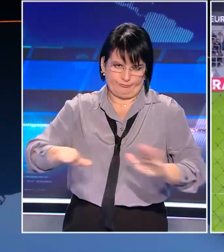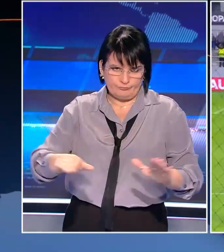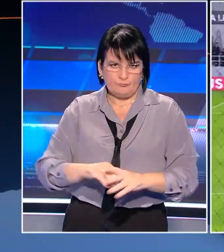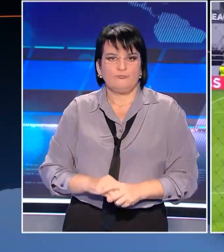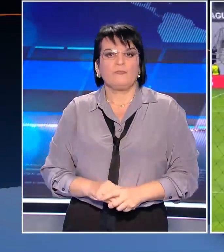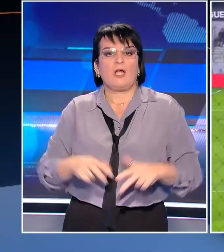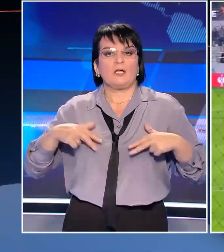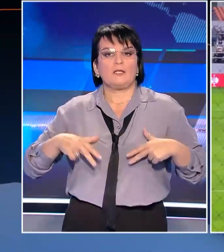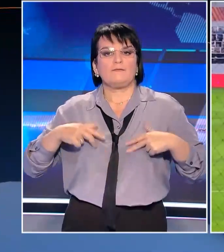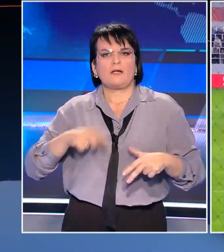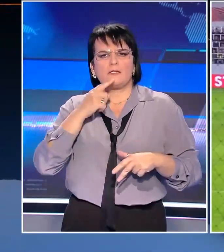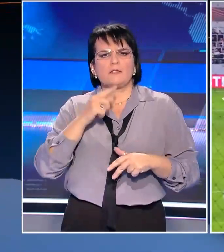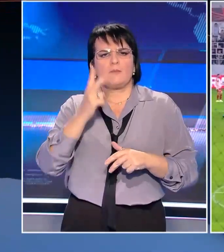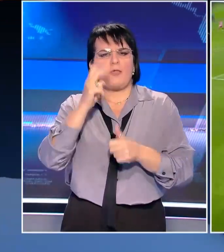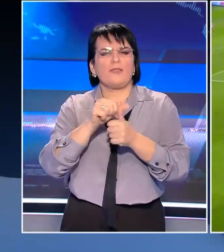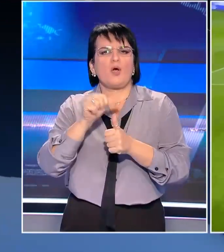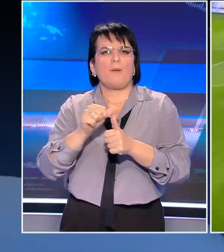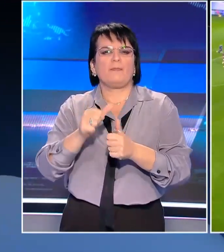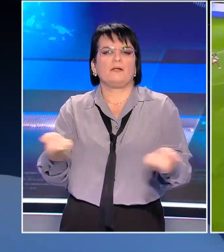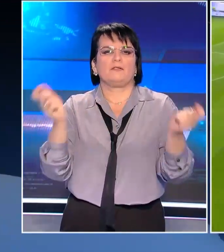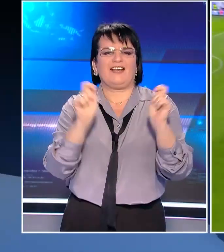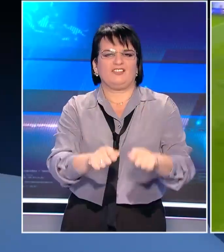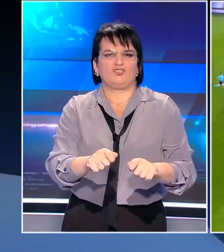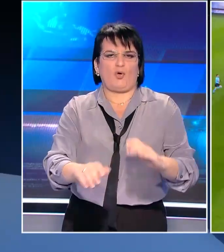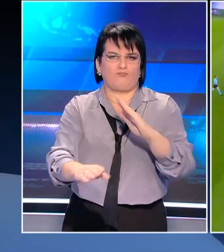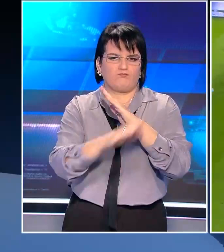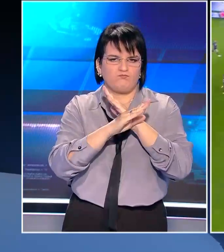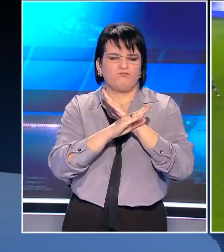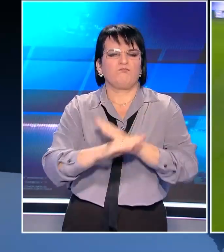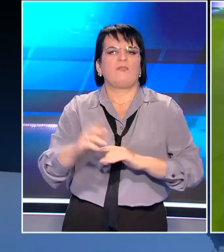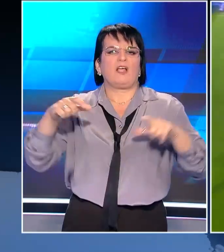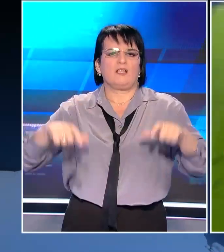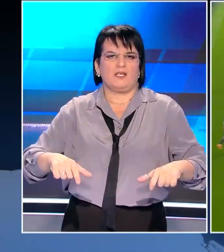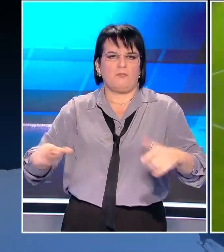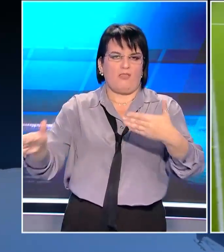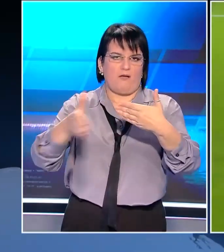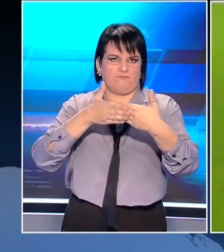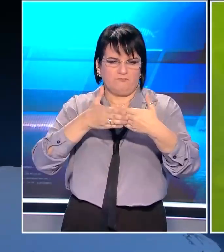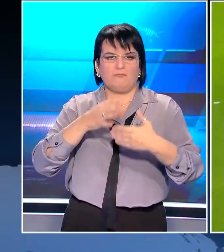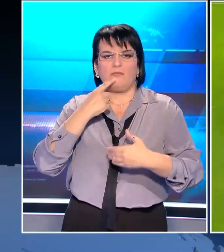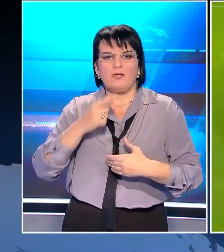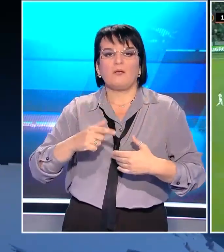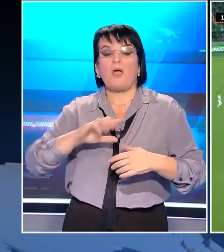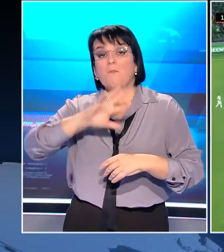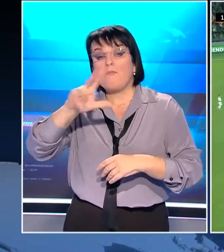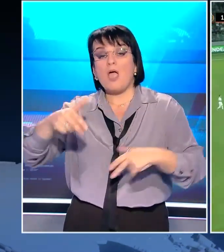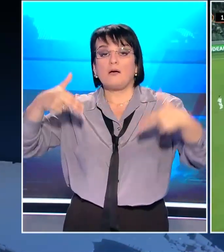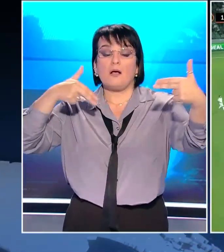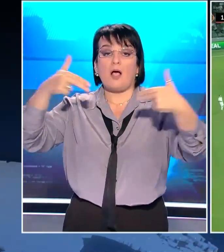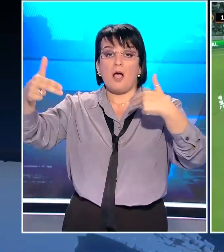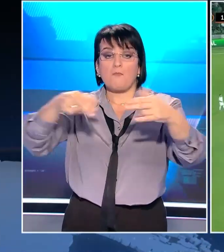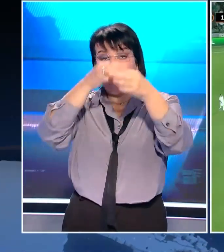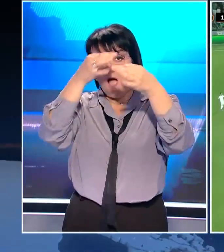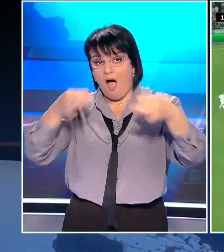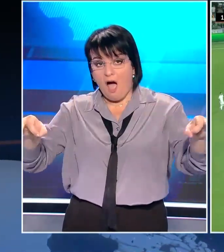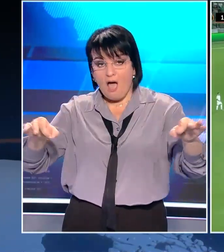γήπεδα χωρίς θεατές στο ποδόσφαιρο για τις ομάδες της Super League 1, με αρμόδια κυβερνητικά στελέχη να ξεκαθαρίσουν ότι άδειες κερκίδες